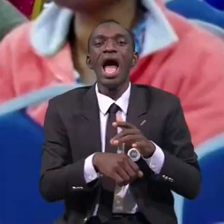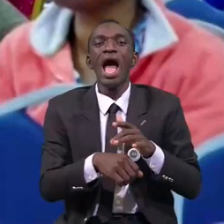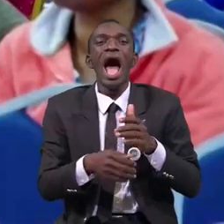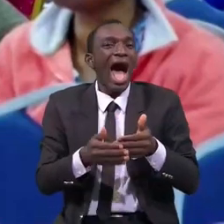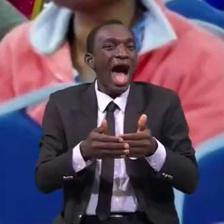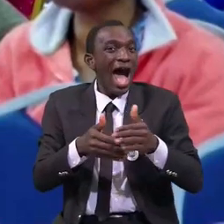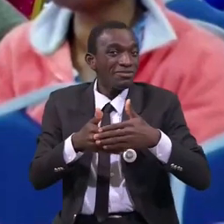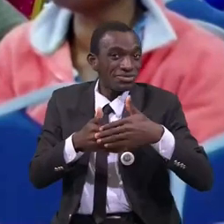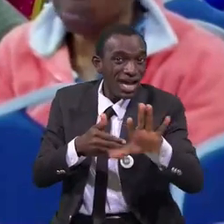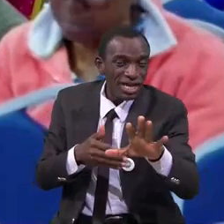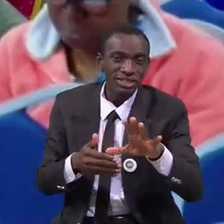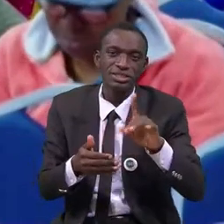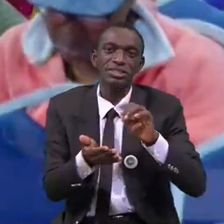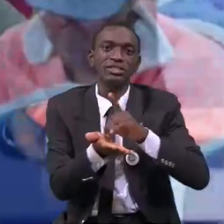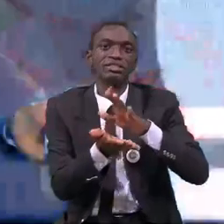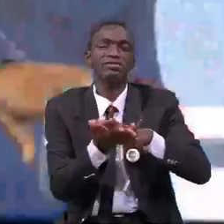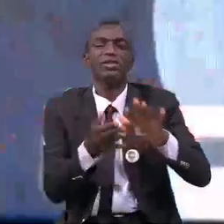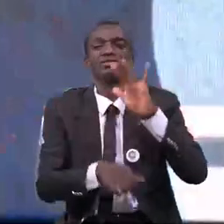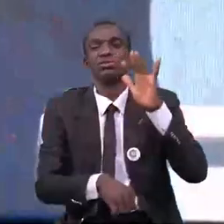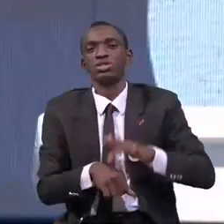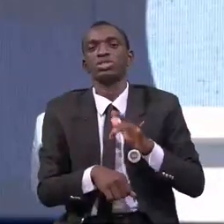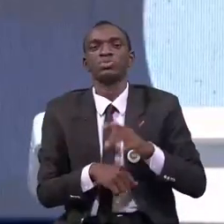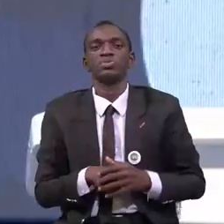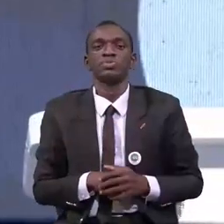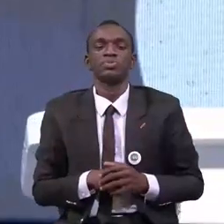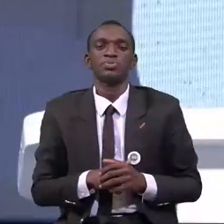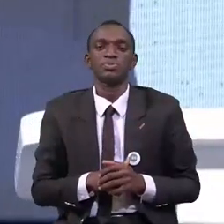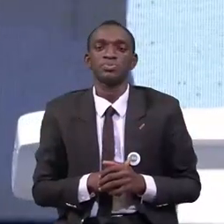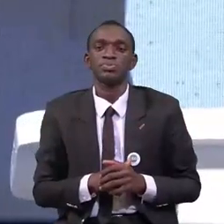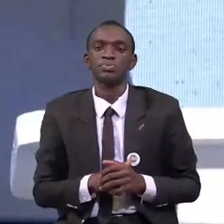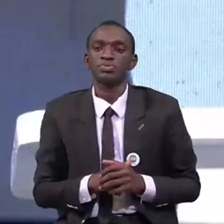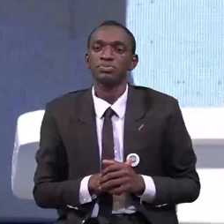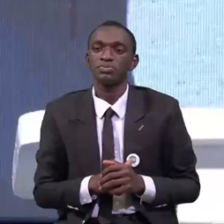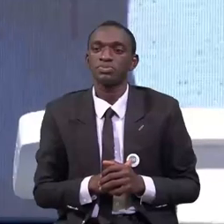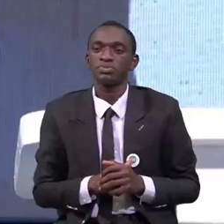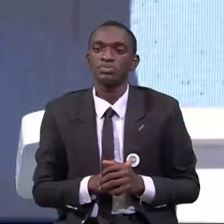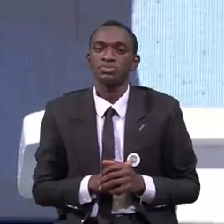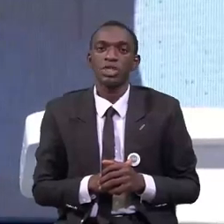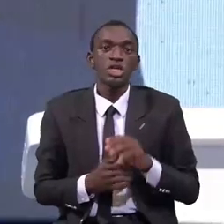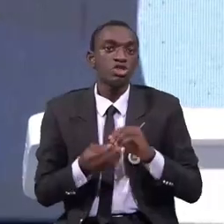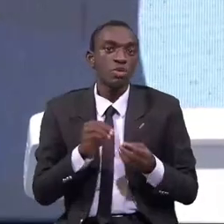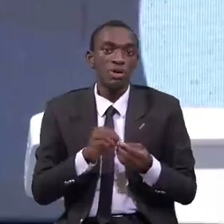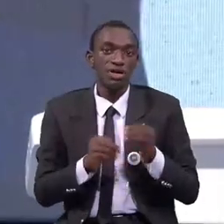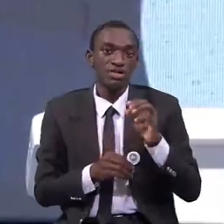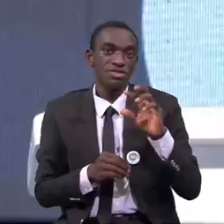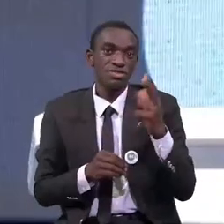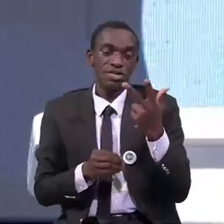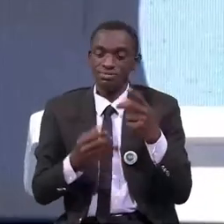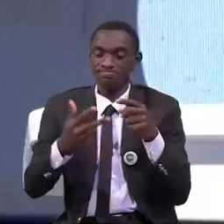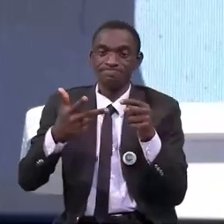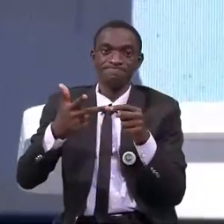touché vous allez vouloir éviter la touche du diable après la touche divine numéro